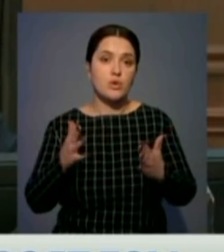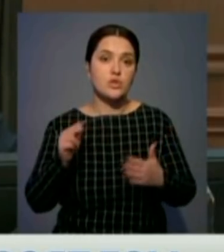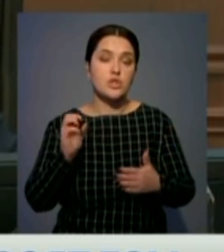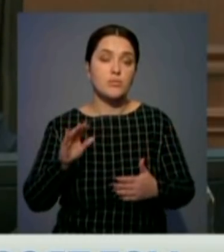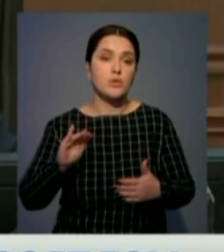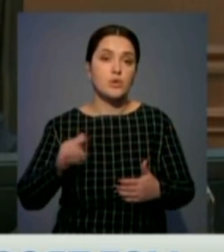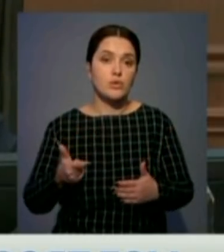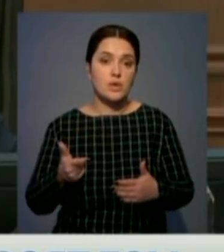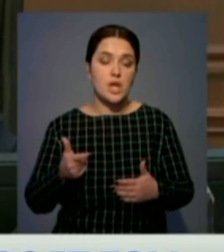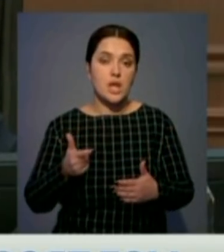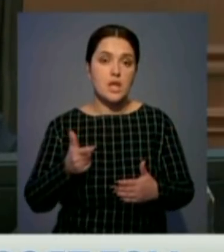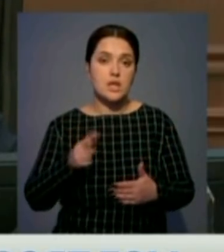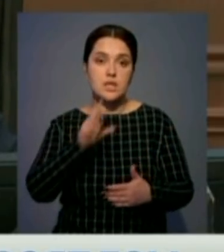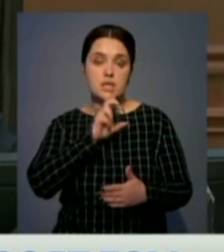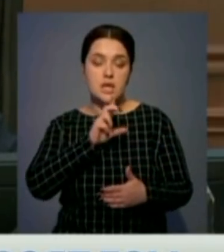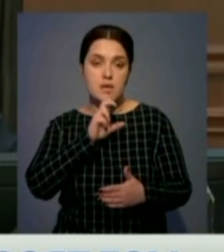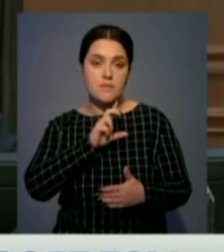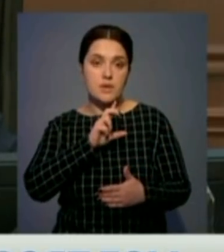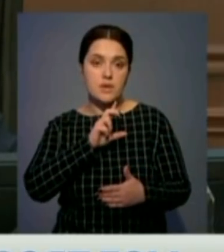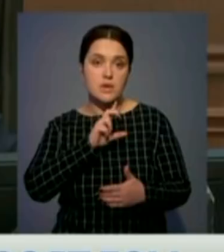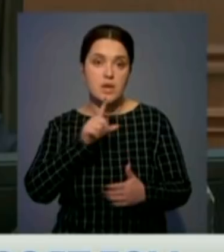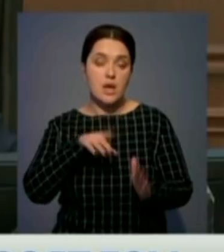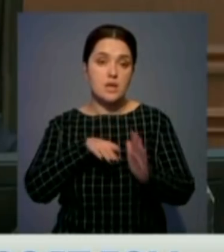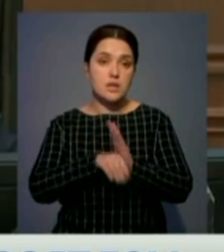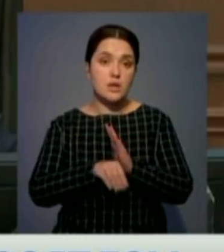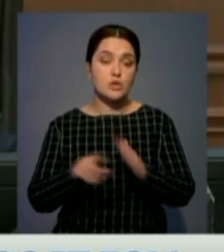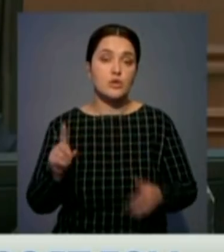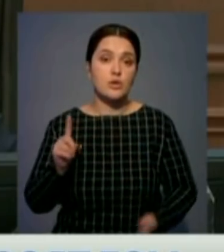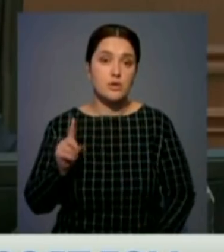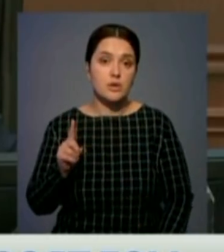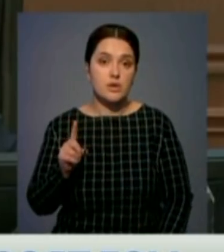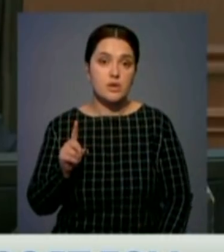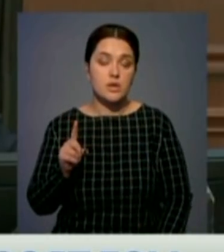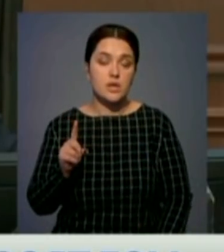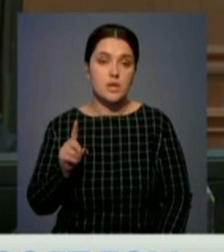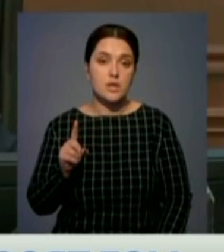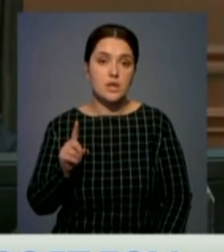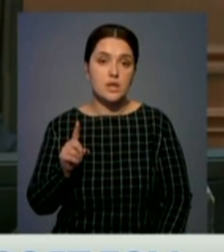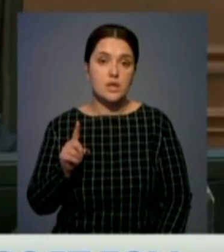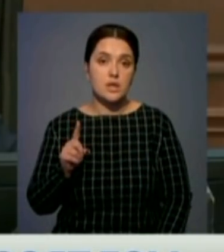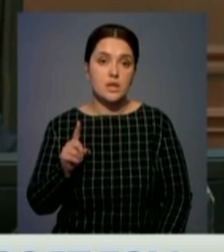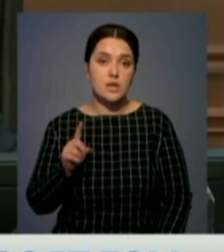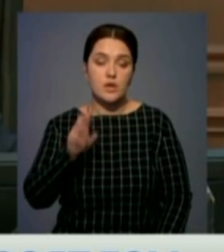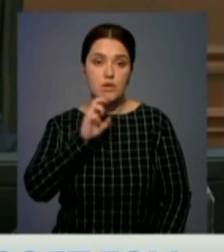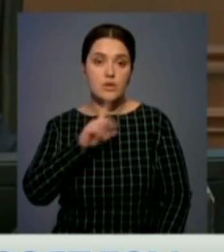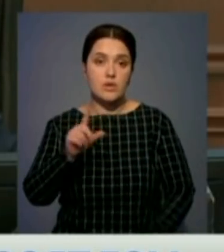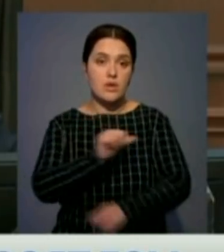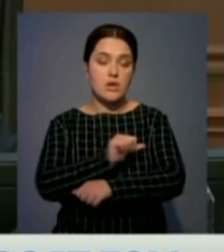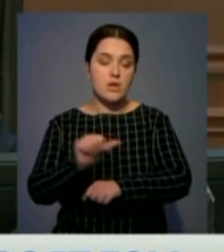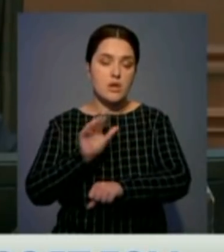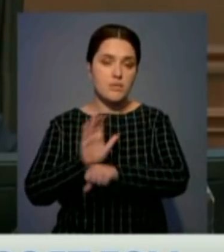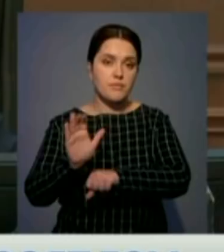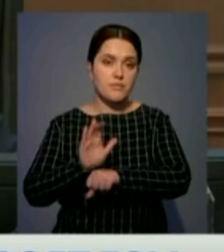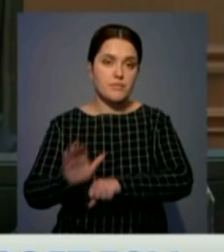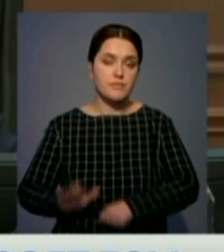по дизельному топливу и по бензину. Это означает, что дизельное топливо и бензин утекают на сопредельные